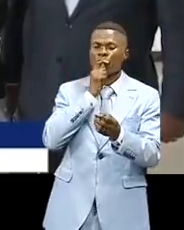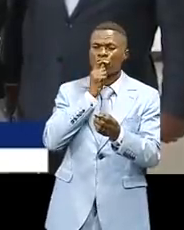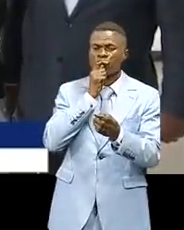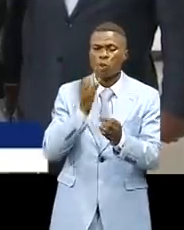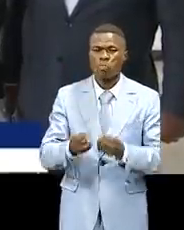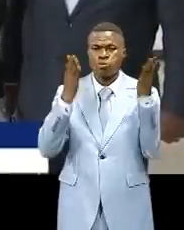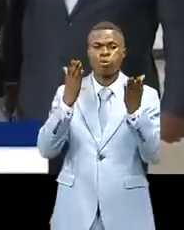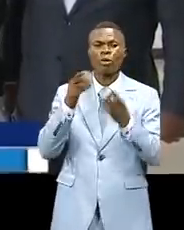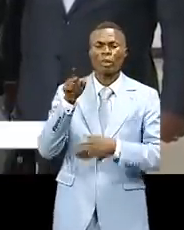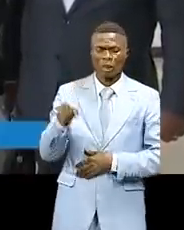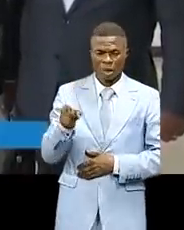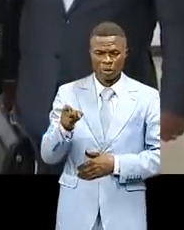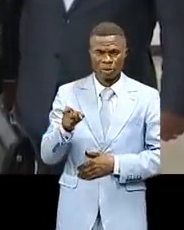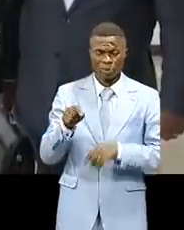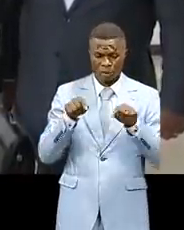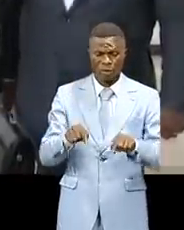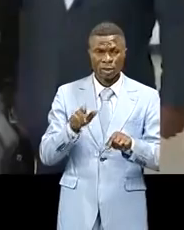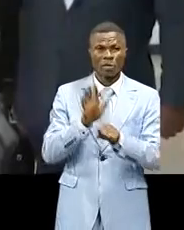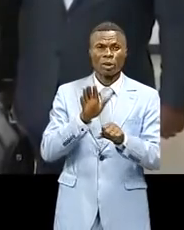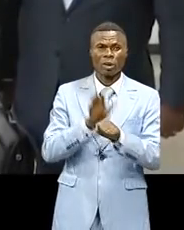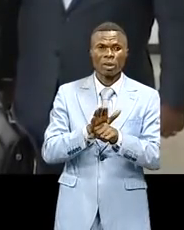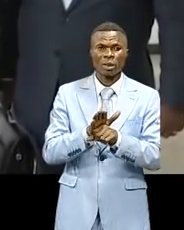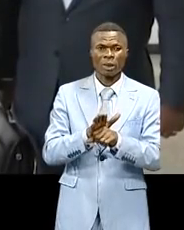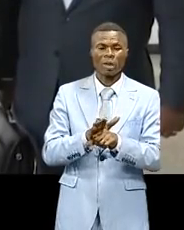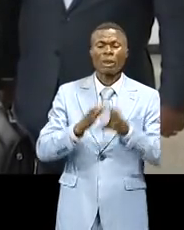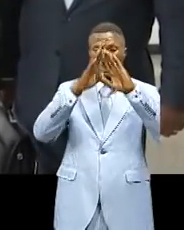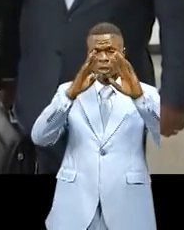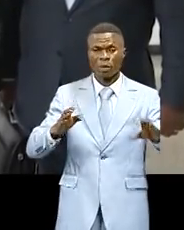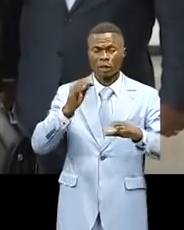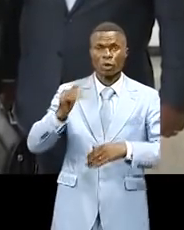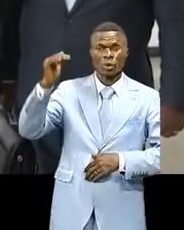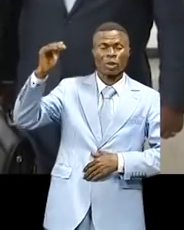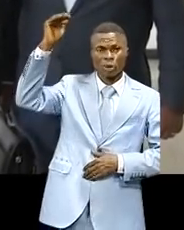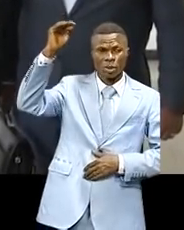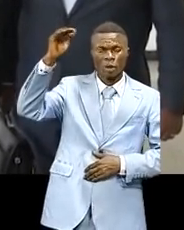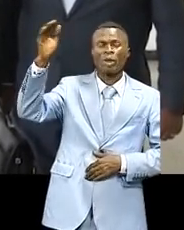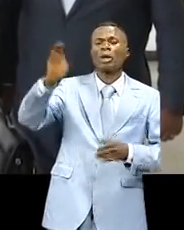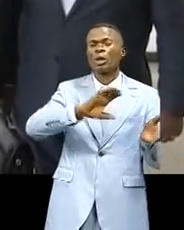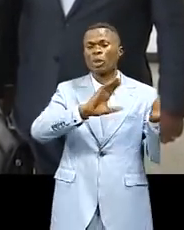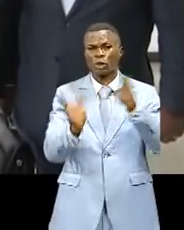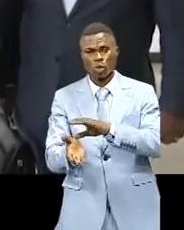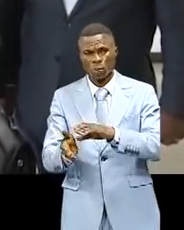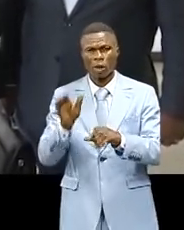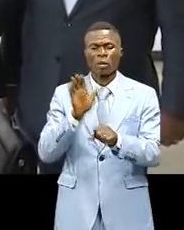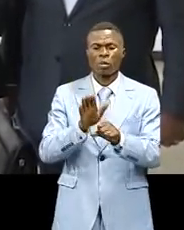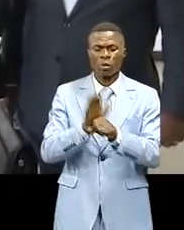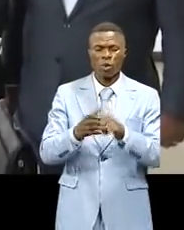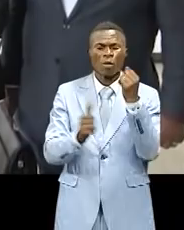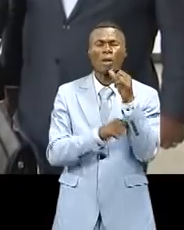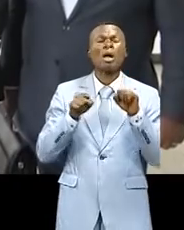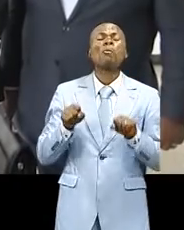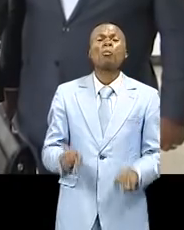l'ira bongo beaucoup des meubles immeubles totalement dommages et mais en